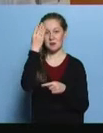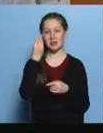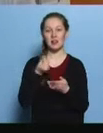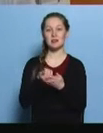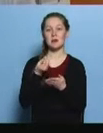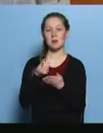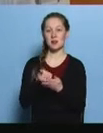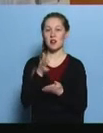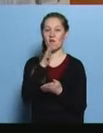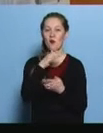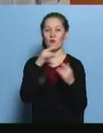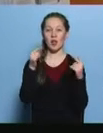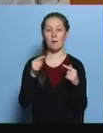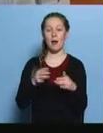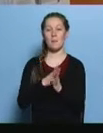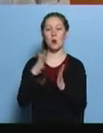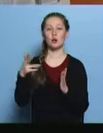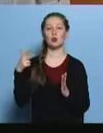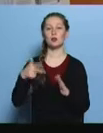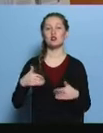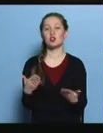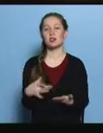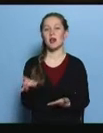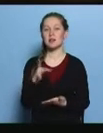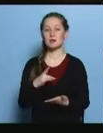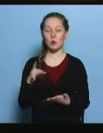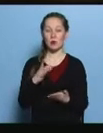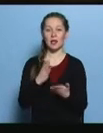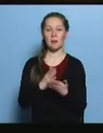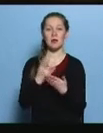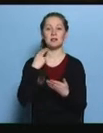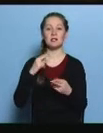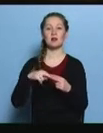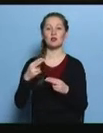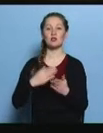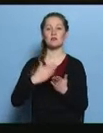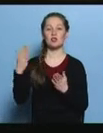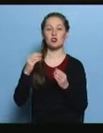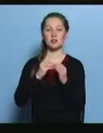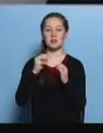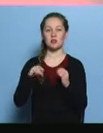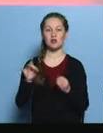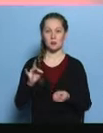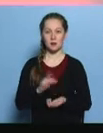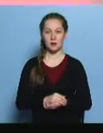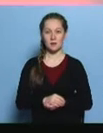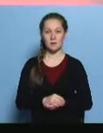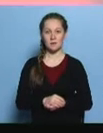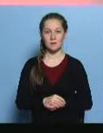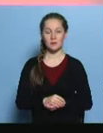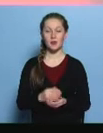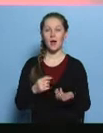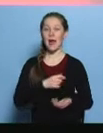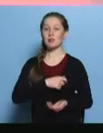налоги вовремя, а более 3000 жителей республики имеют задолженность свыше 10 тысяч рублей. Ну а